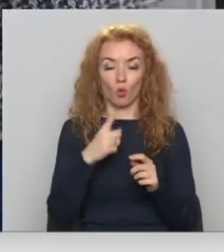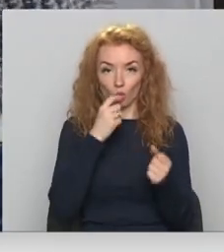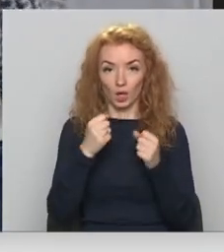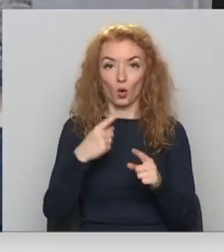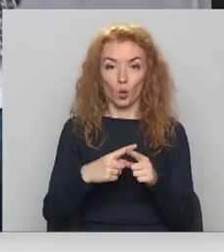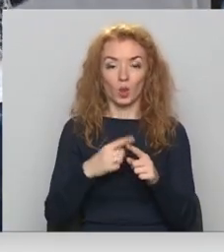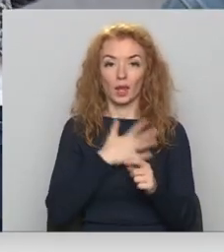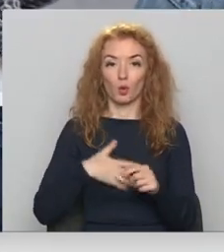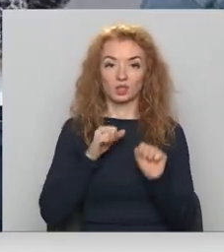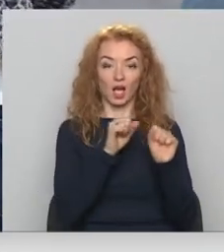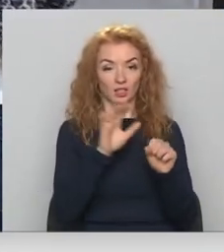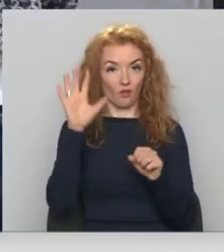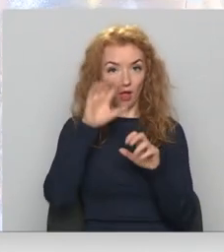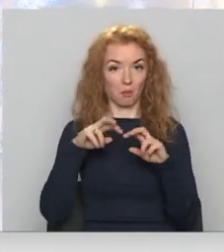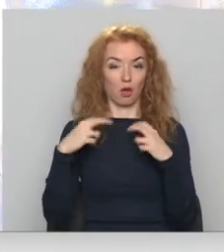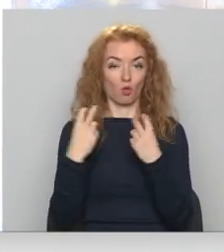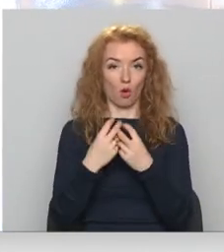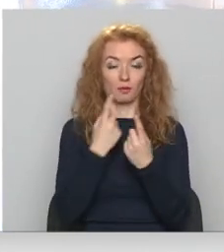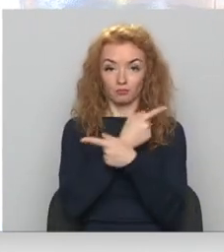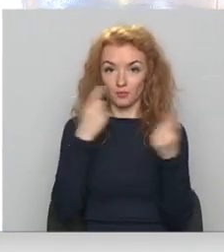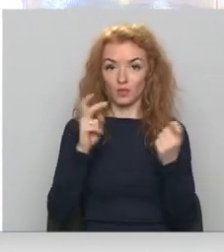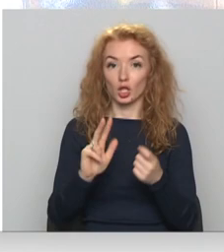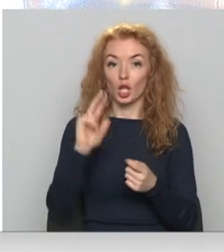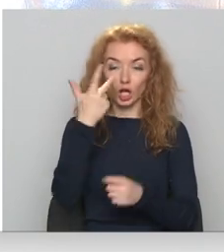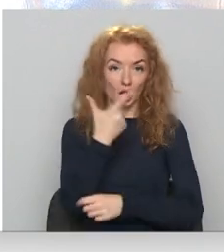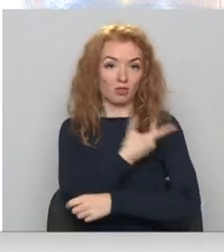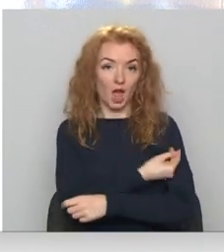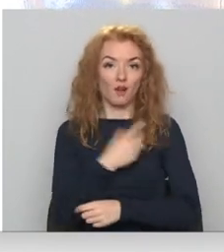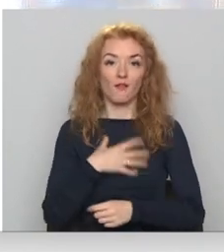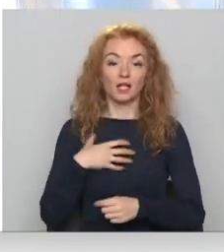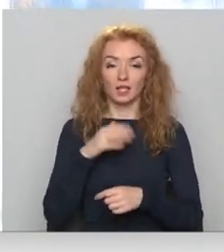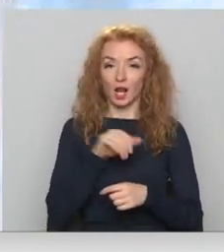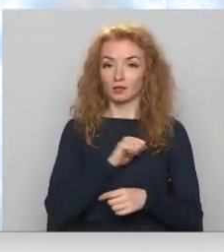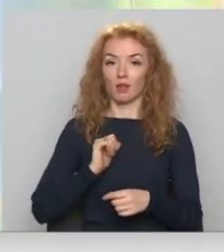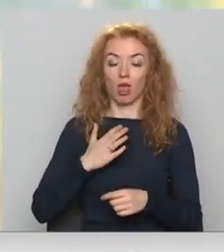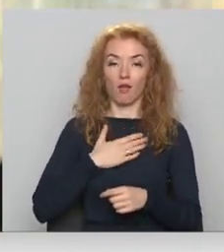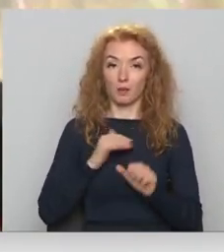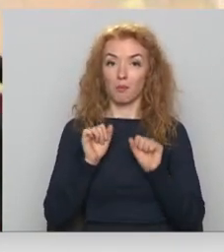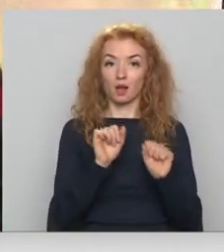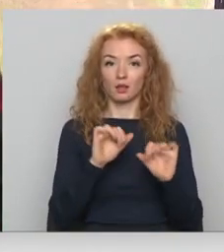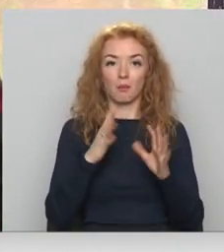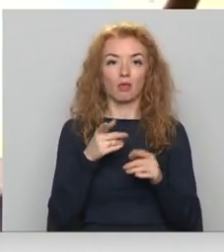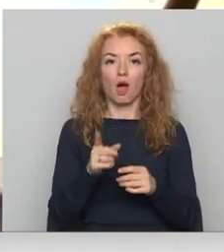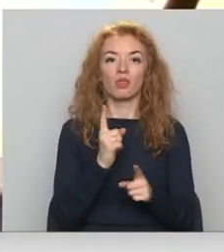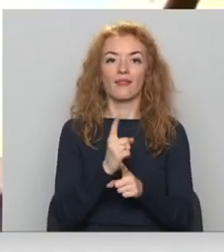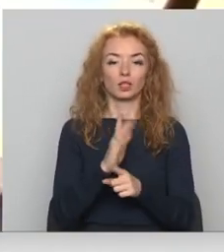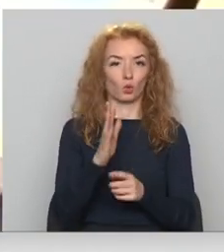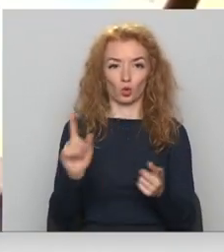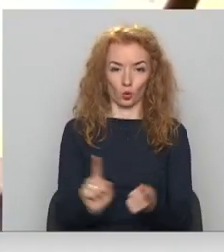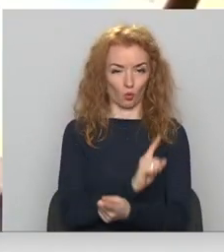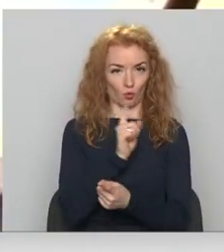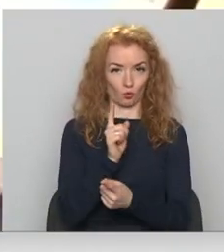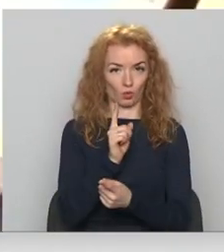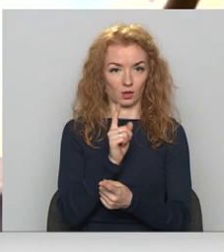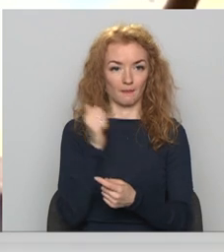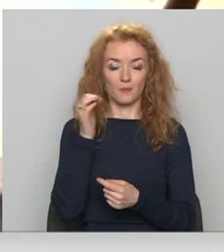valsts padomē atgādina, trešā deva ir ieteicama, lai sevi pasargātu, bet tā nedrīkst būt obligāta. Balstu